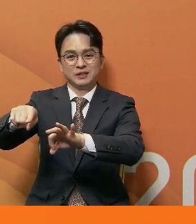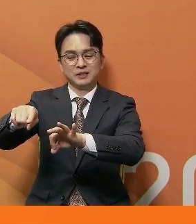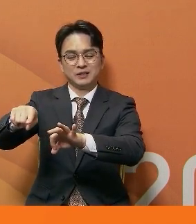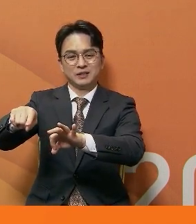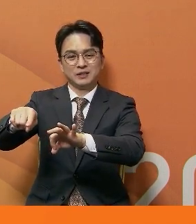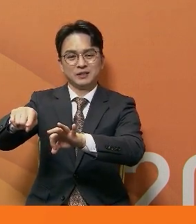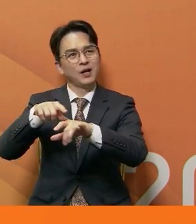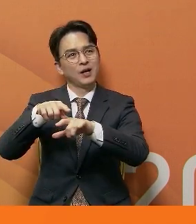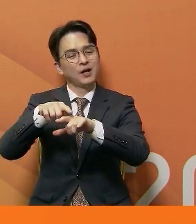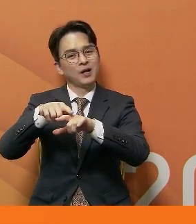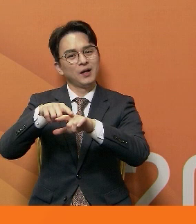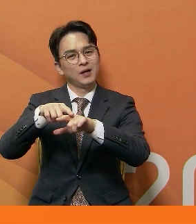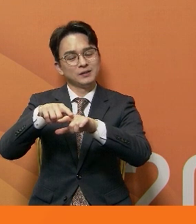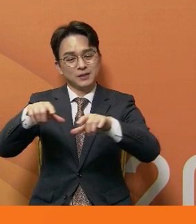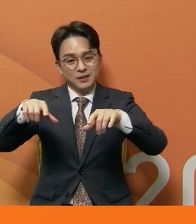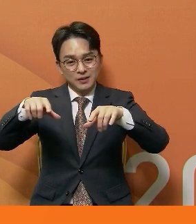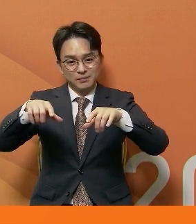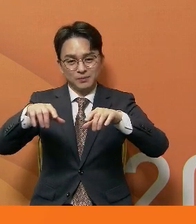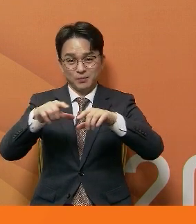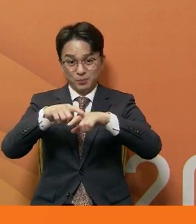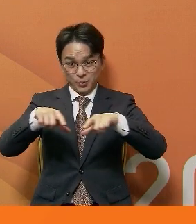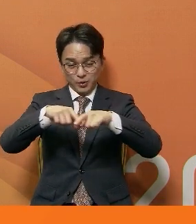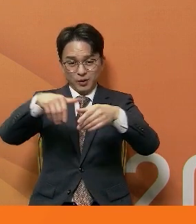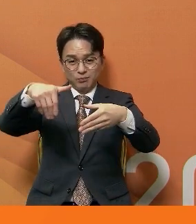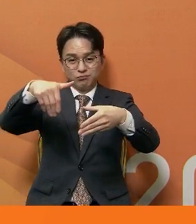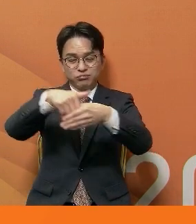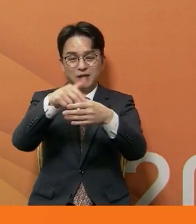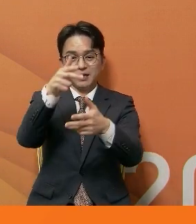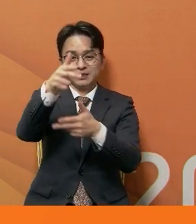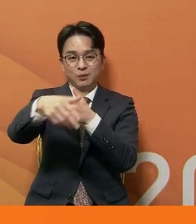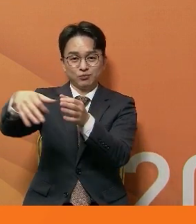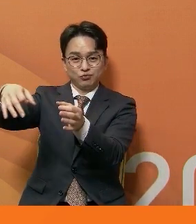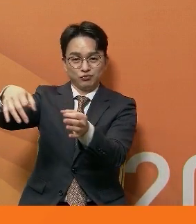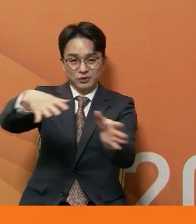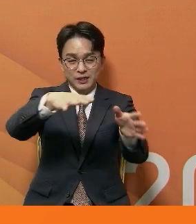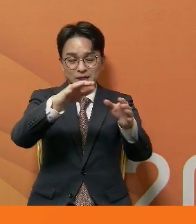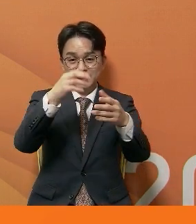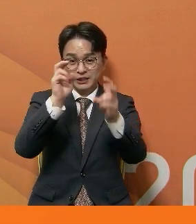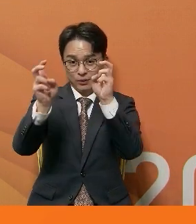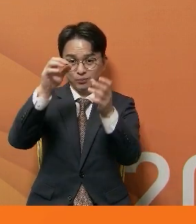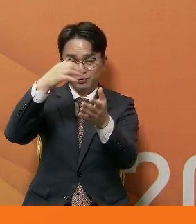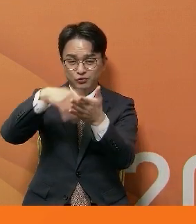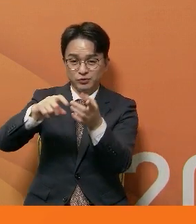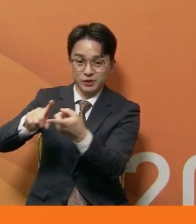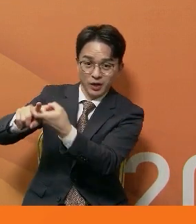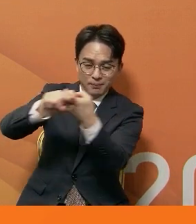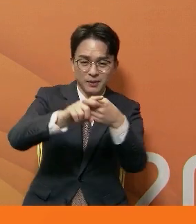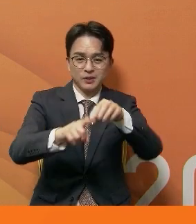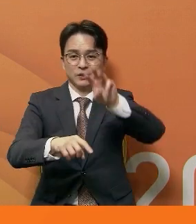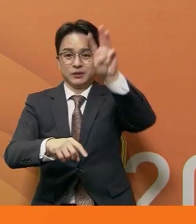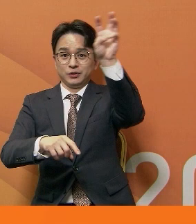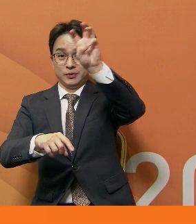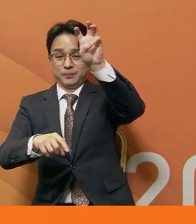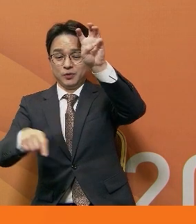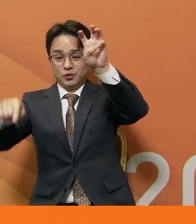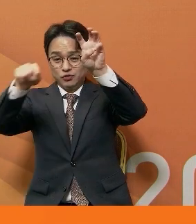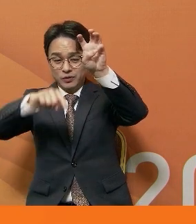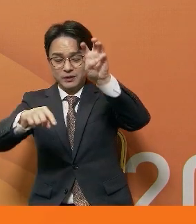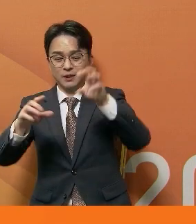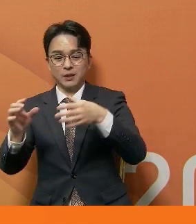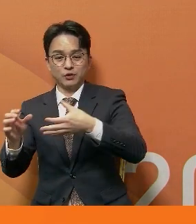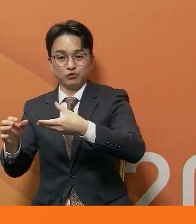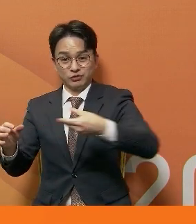남짓된다고 하는데 거기서 한 26개사가 저희가 이제 네트워킹그룹으로 같이 활동을 하고 있는데 그 네트워킹 그룹에 저희 같이 보고서를 같이